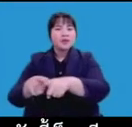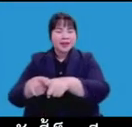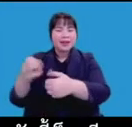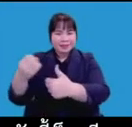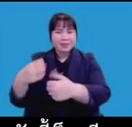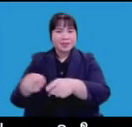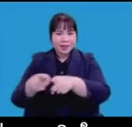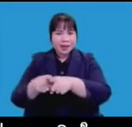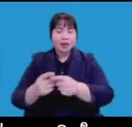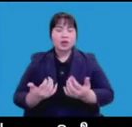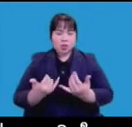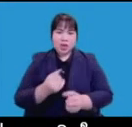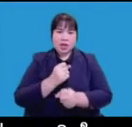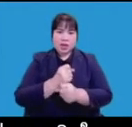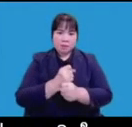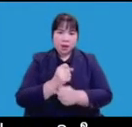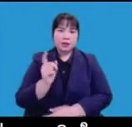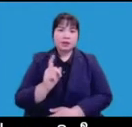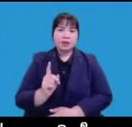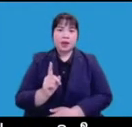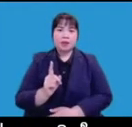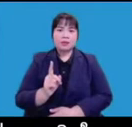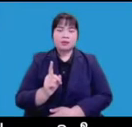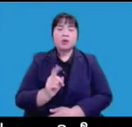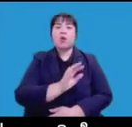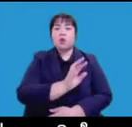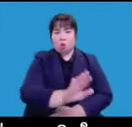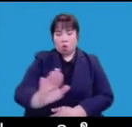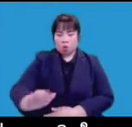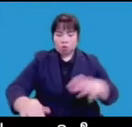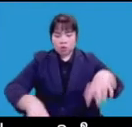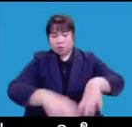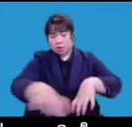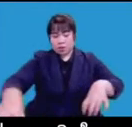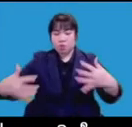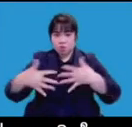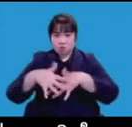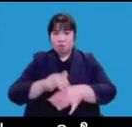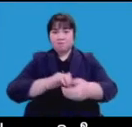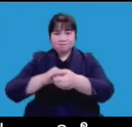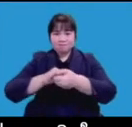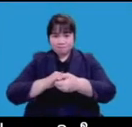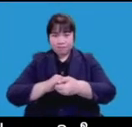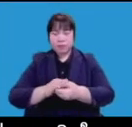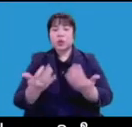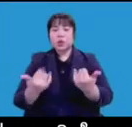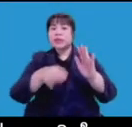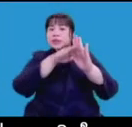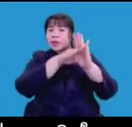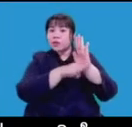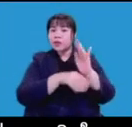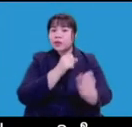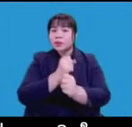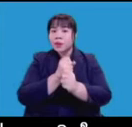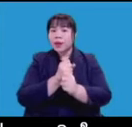ครับทั้งหมดนี้เนี่ยก็เป็นการทำงานที่อาศัยการทำงานแบบมีส่วนร่วมนะครับคราวนี้กระบวนการสำคัญนะครับเรามีขั้นตอนการทำ